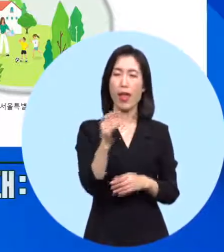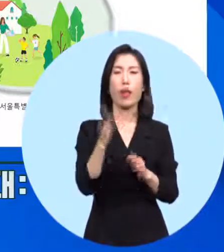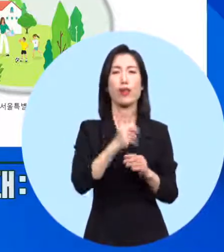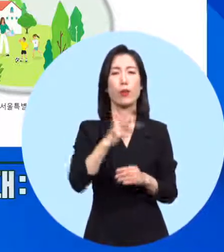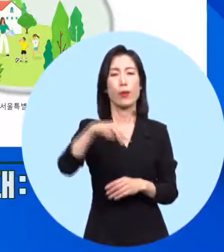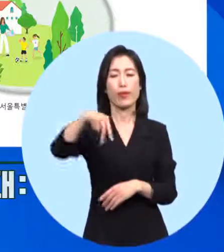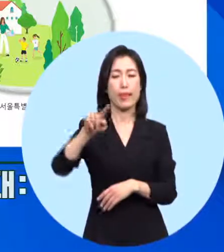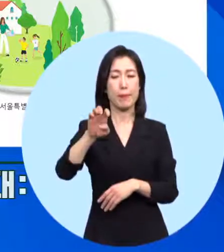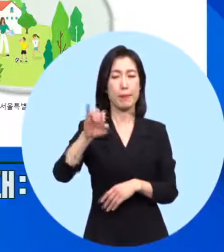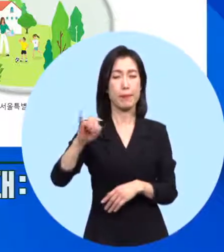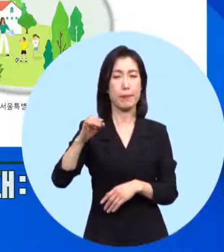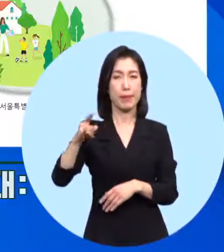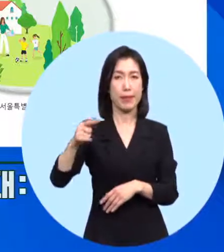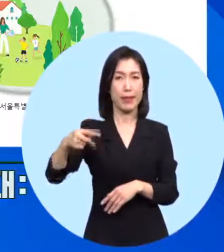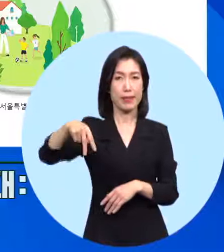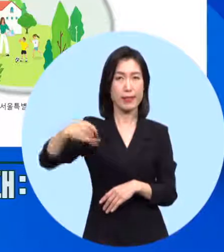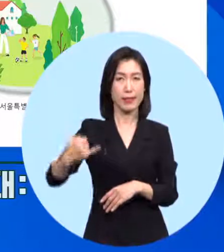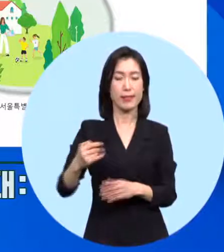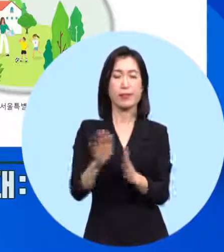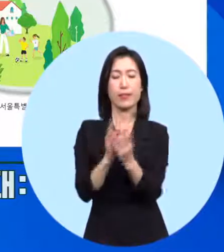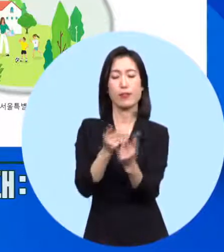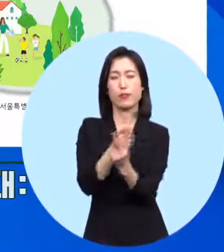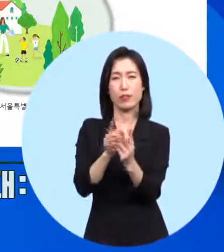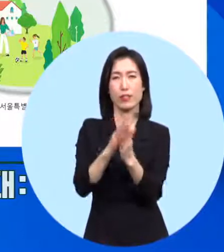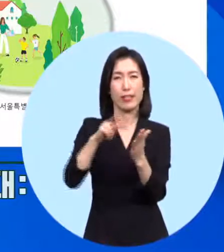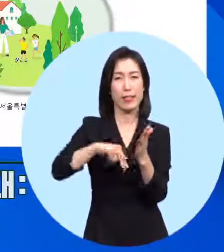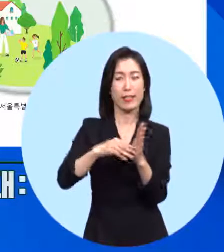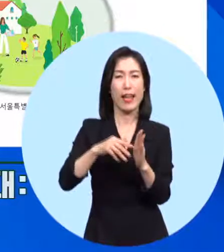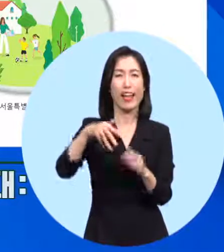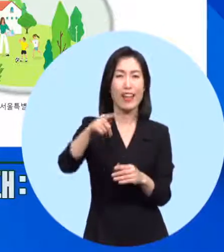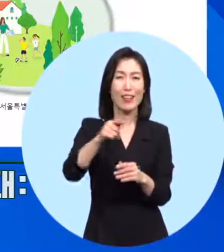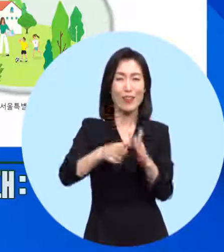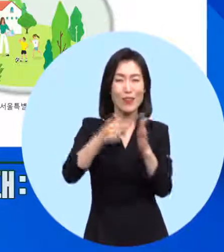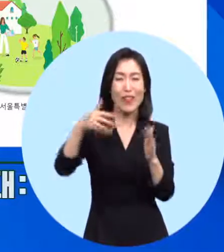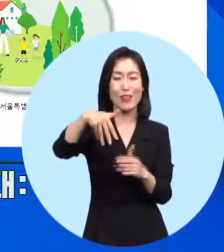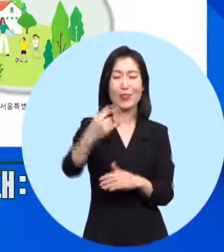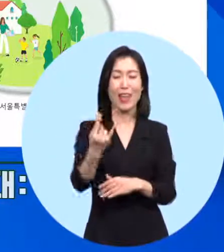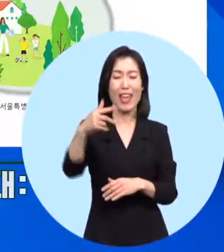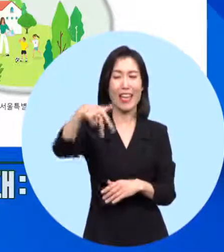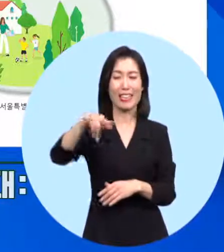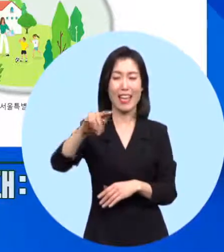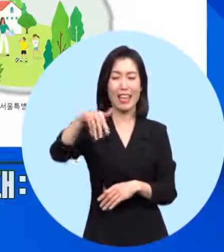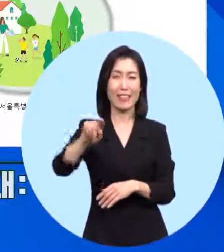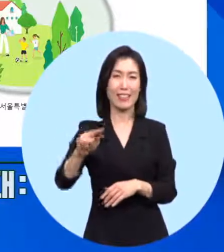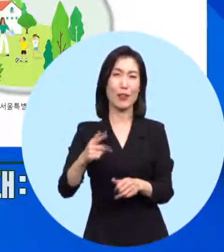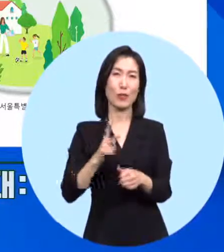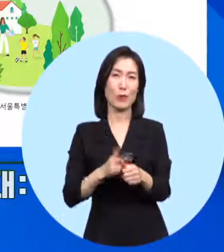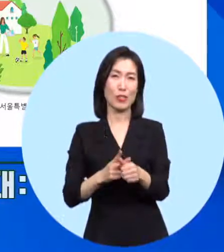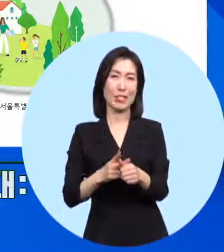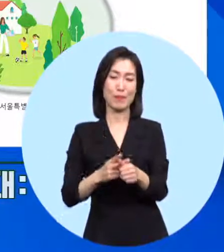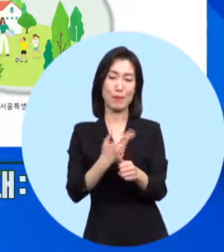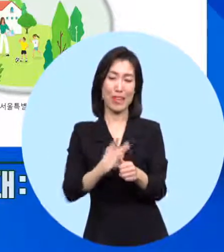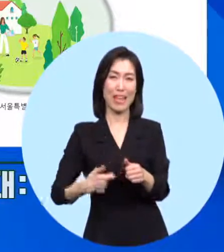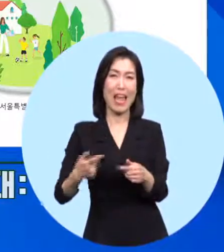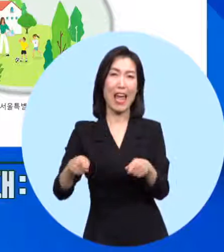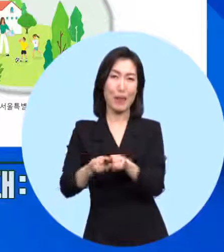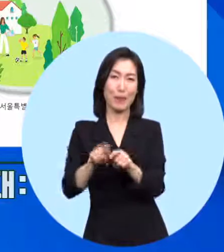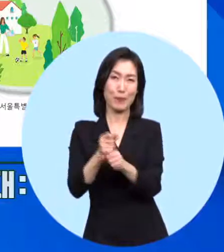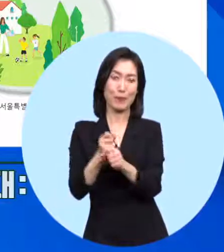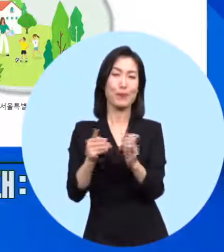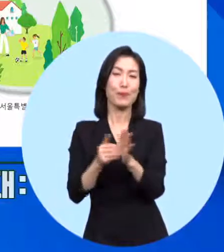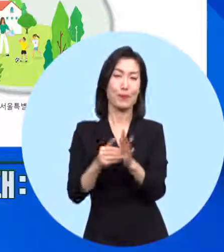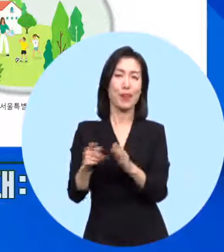사피엔스, 우리 최지천 교수님의 아주 명저인 같이 만든 거지만 코로나